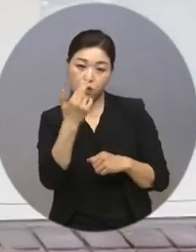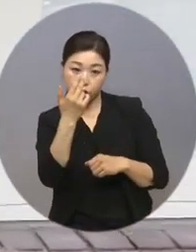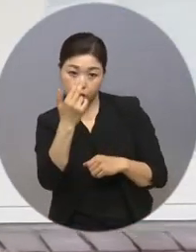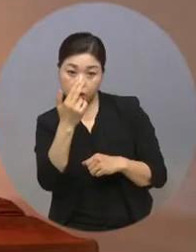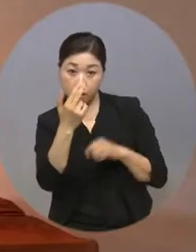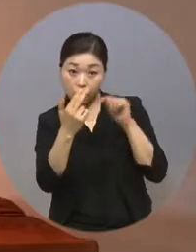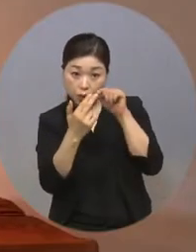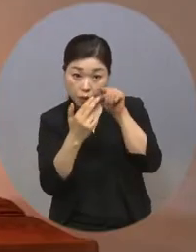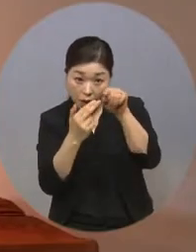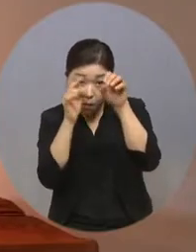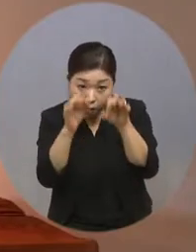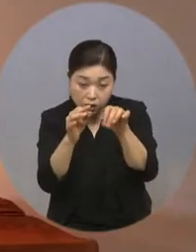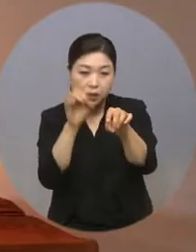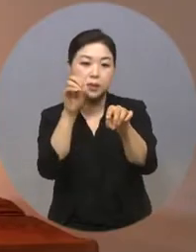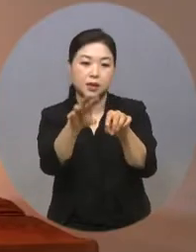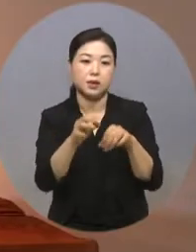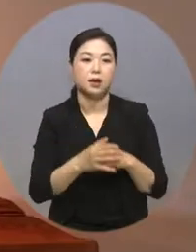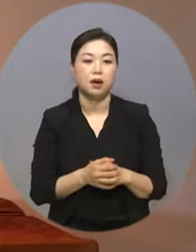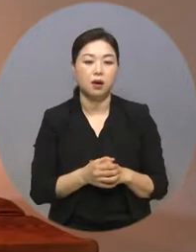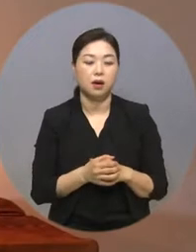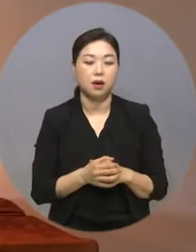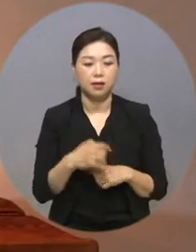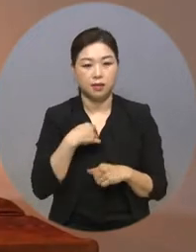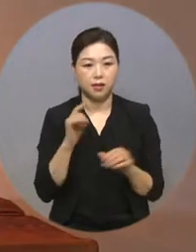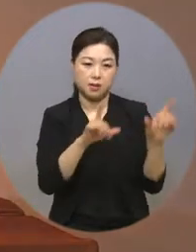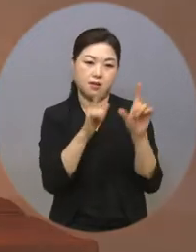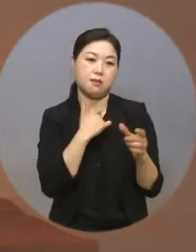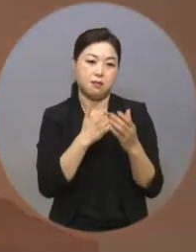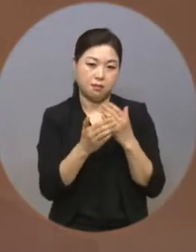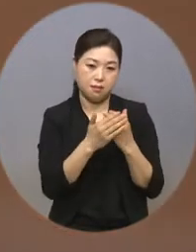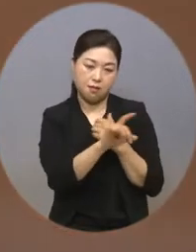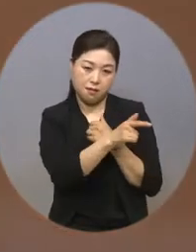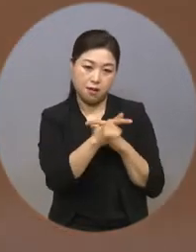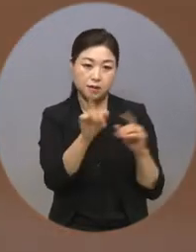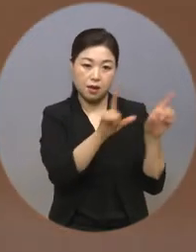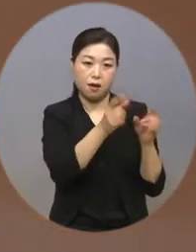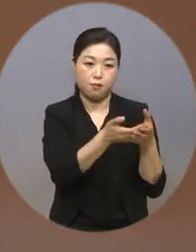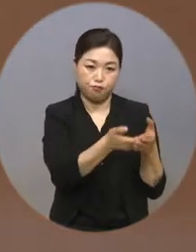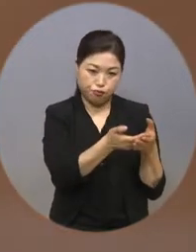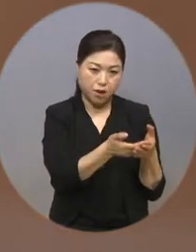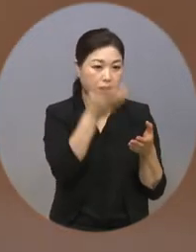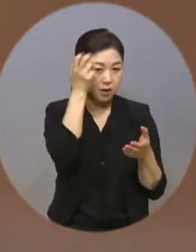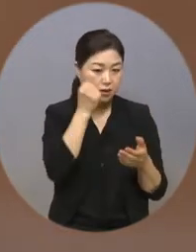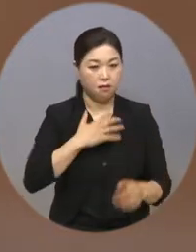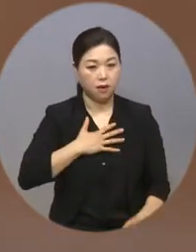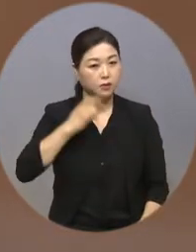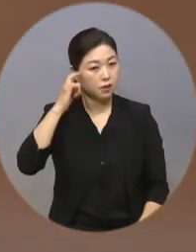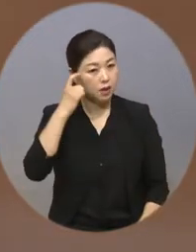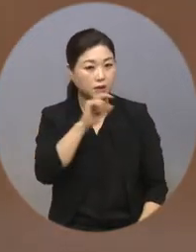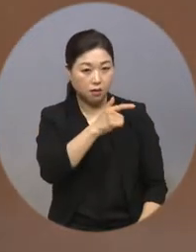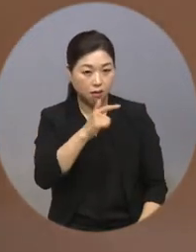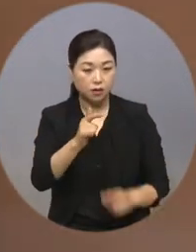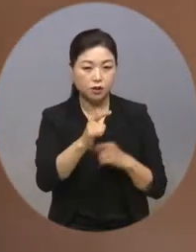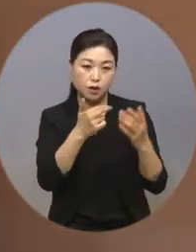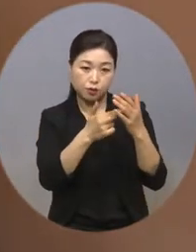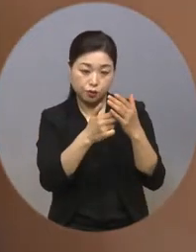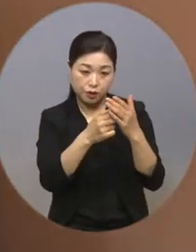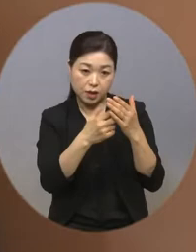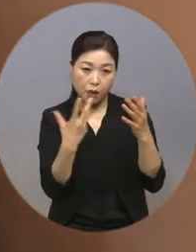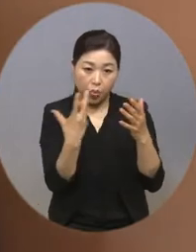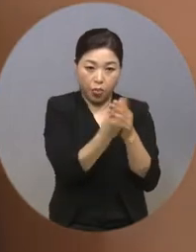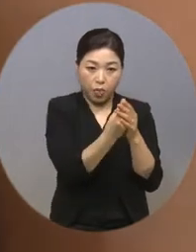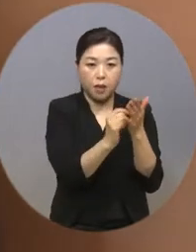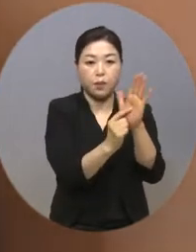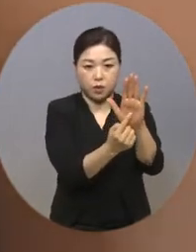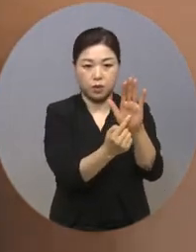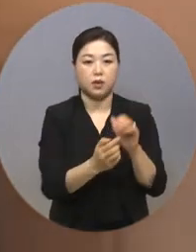열렸습니다. 작가가 살아가면서 겪어온 삶의 무게와 기억, 감정, 생각들을 유리에 투영해